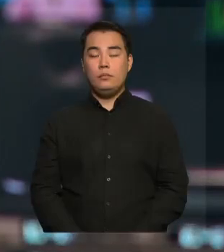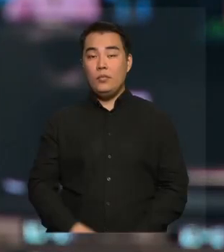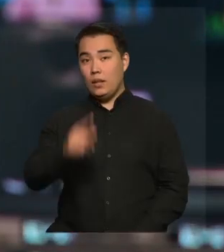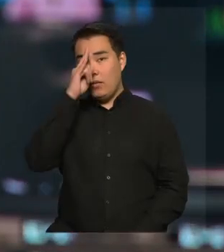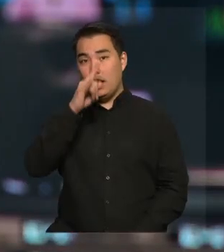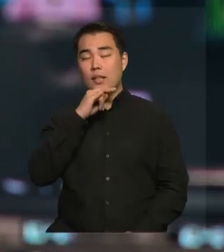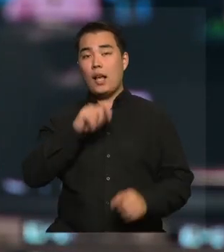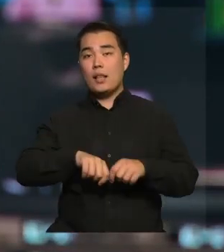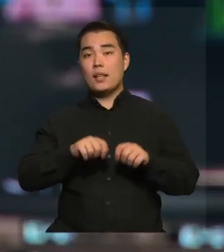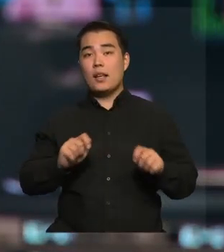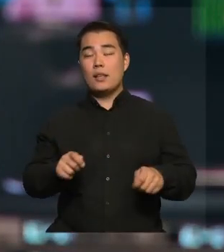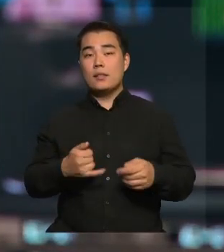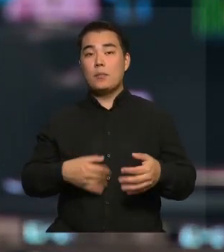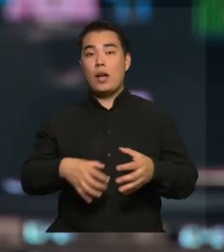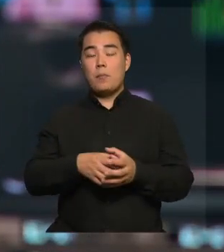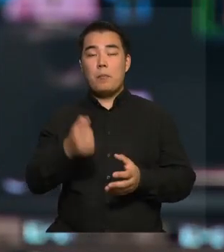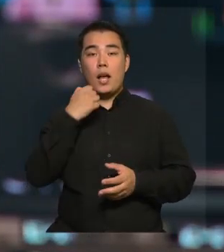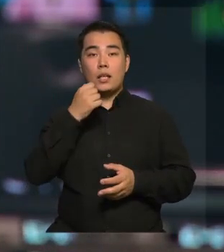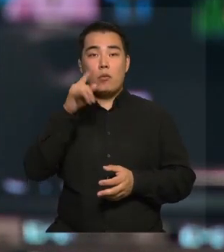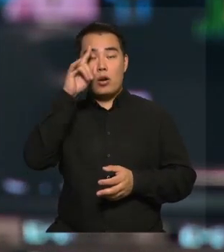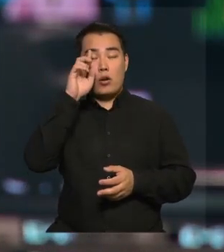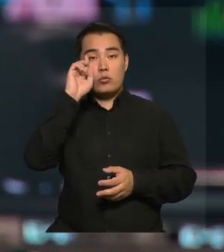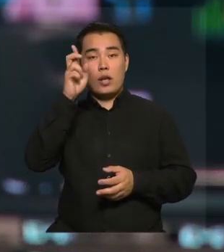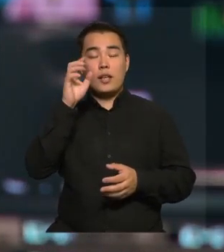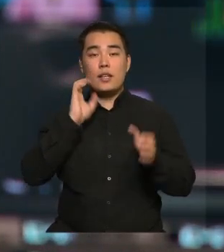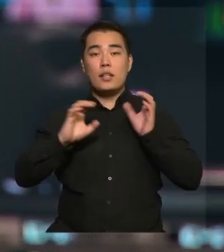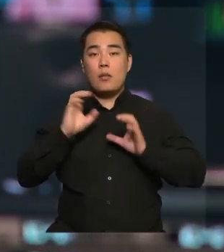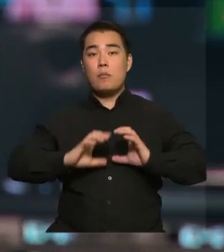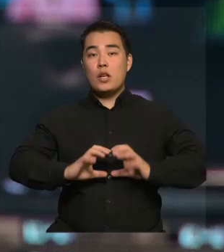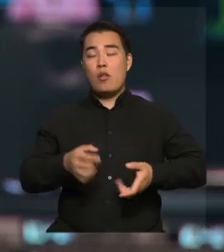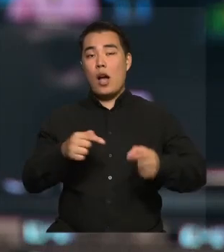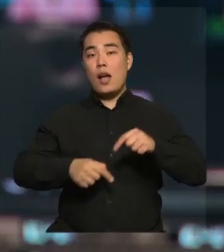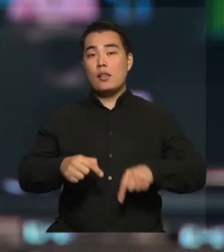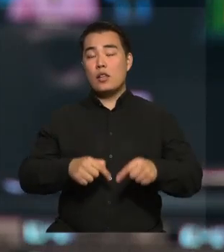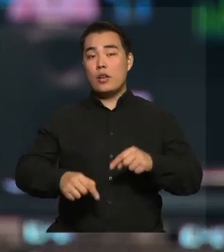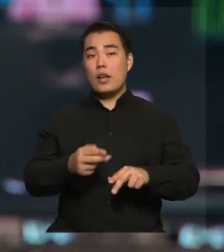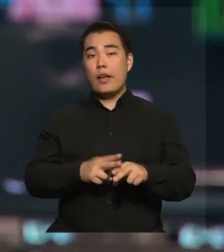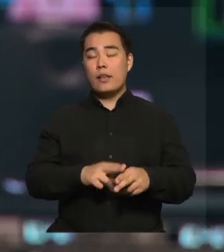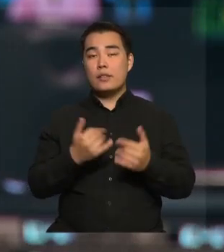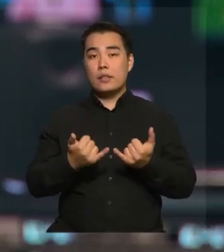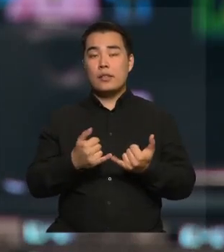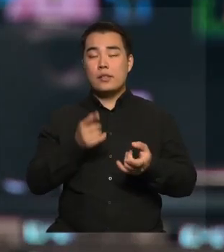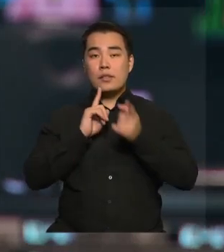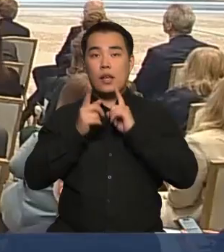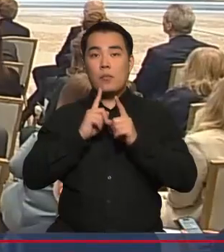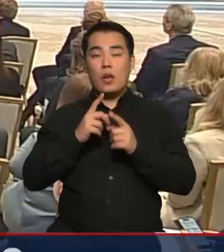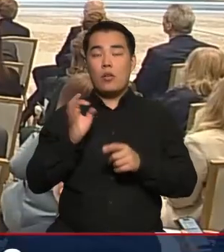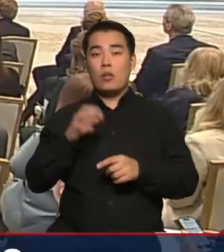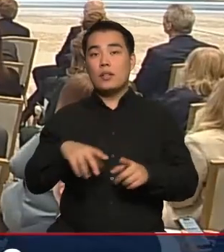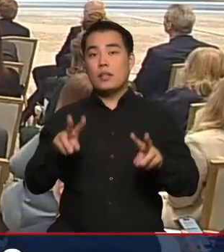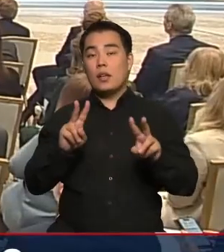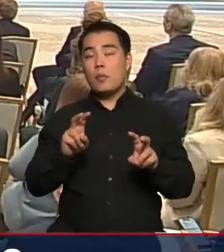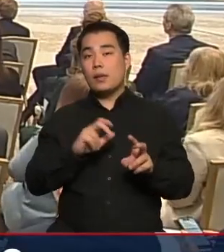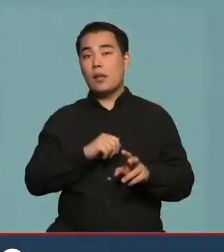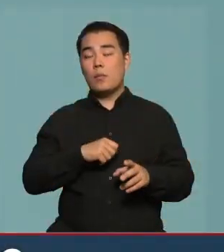в Казахстане откроется филиал Московского Государственного института международных отношений об этом сегодня на конференции по теме